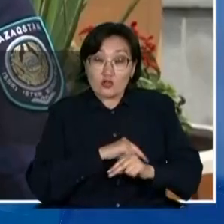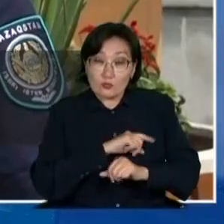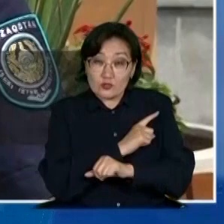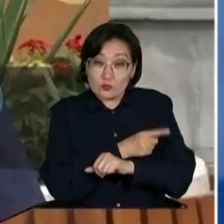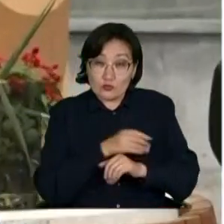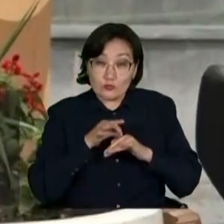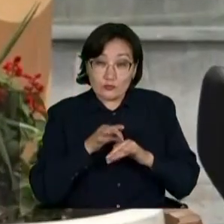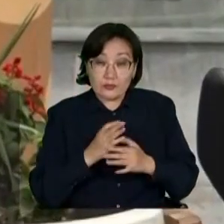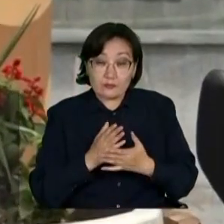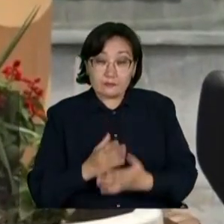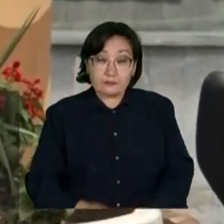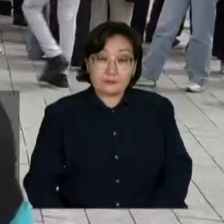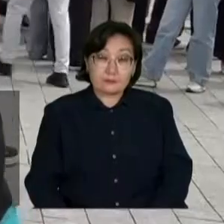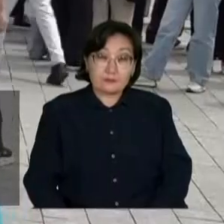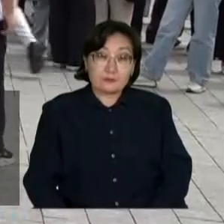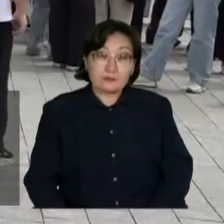күшейді.